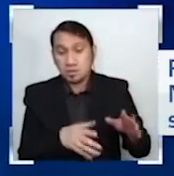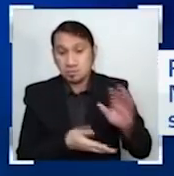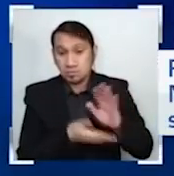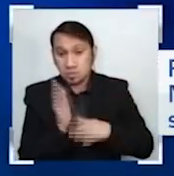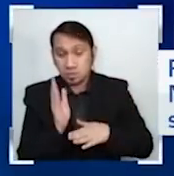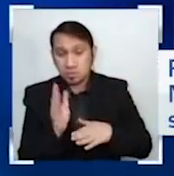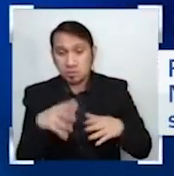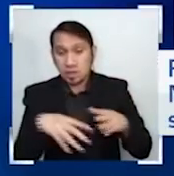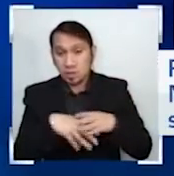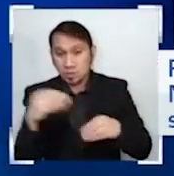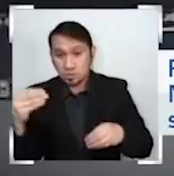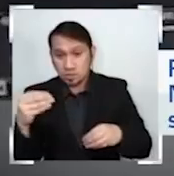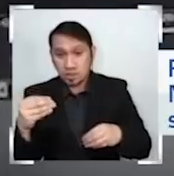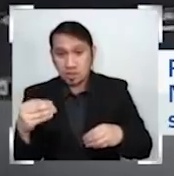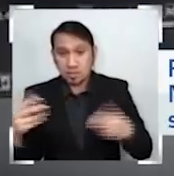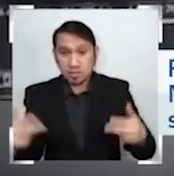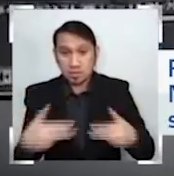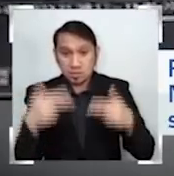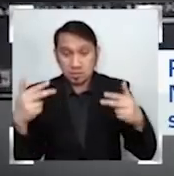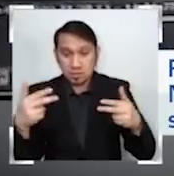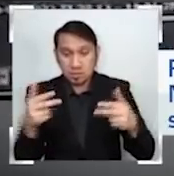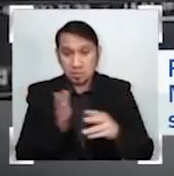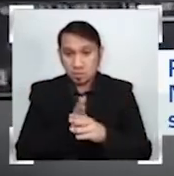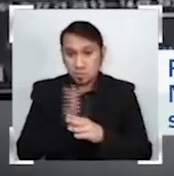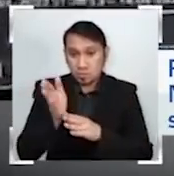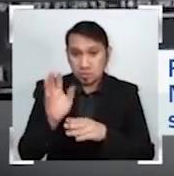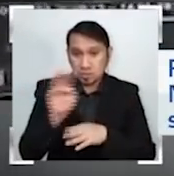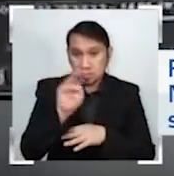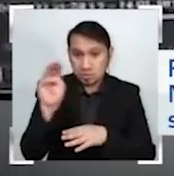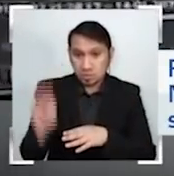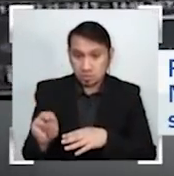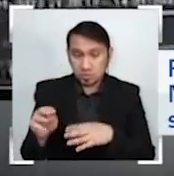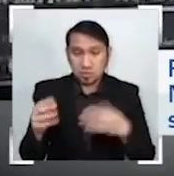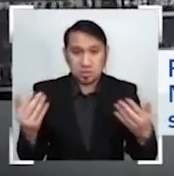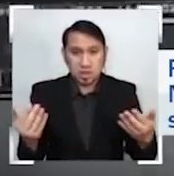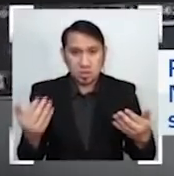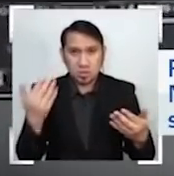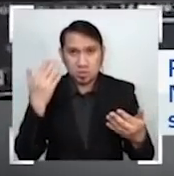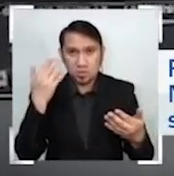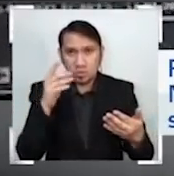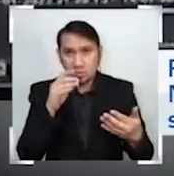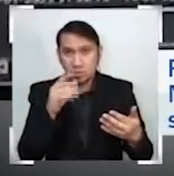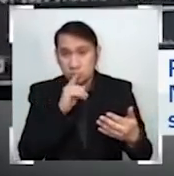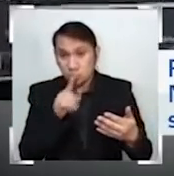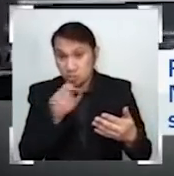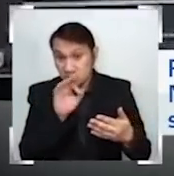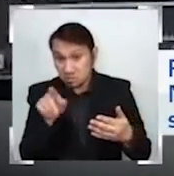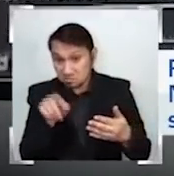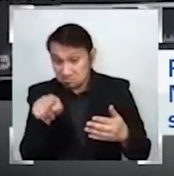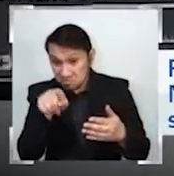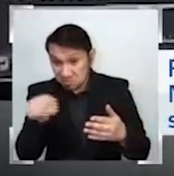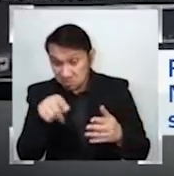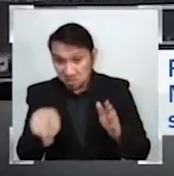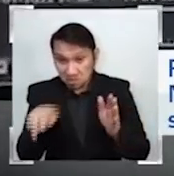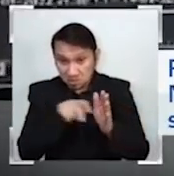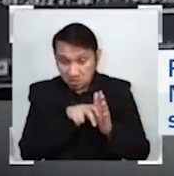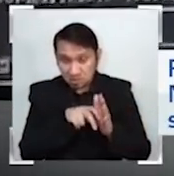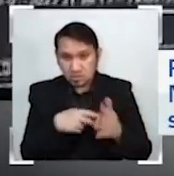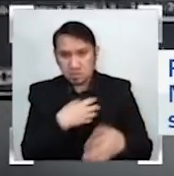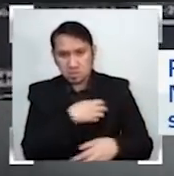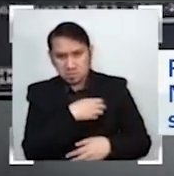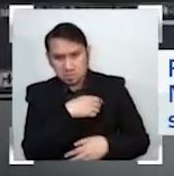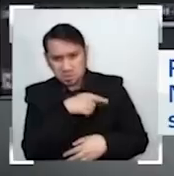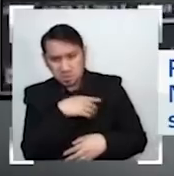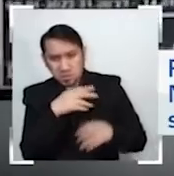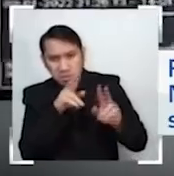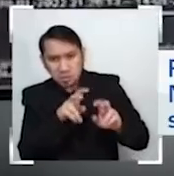sabungan at patungo sa direksyon ng Maynila pero hindi pa sigurado kung sila ang sakay. Iniimbisigahan din ng PNP ang pagkawala ni na